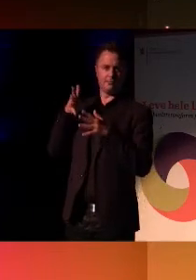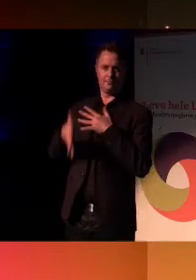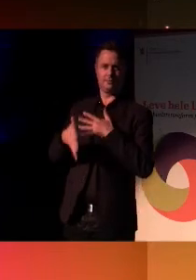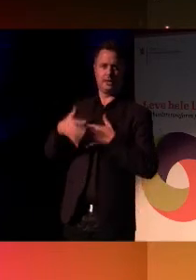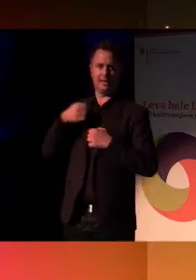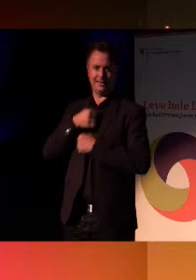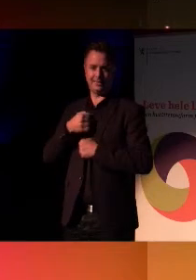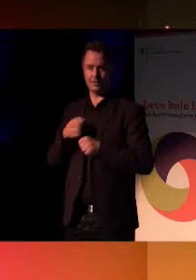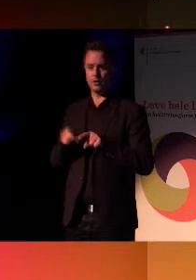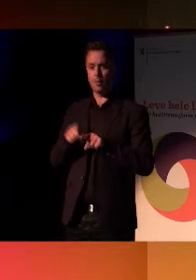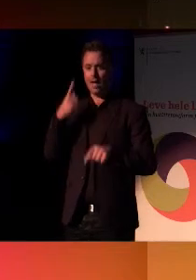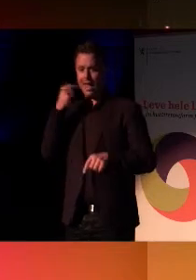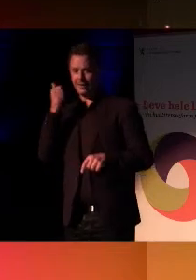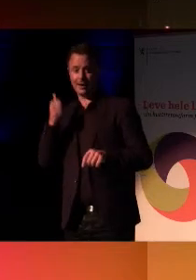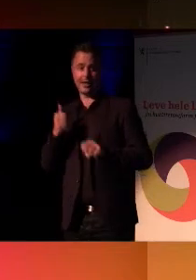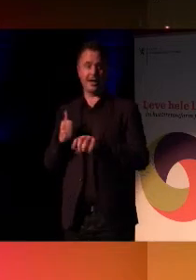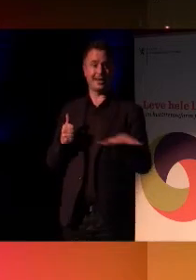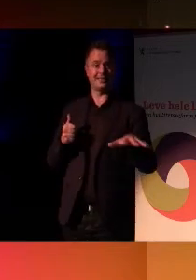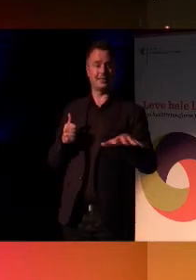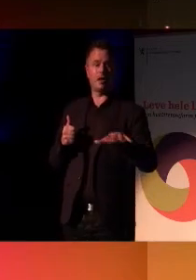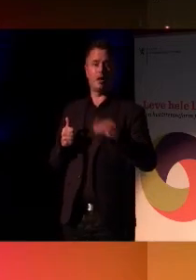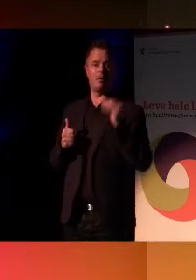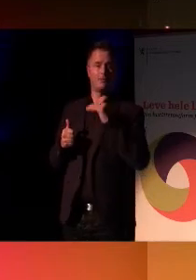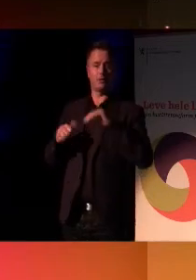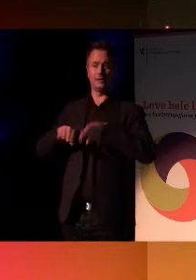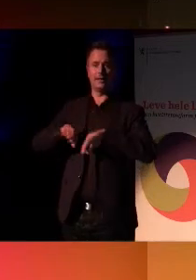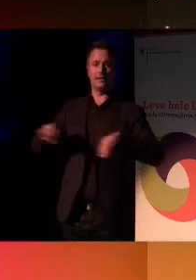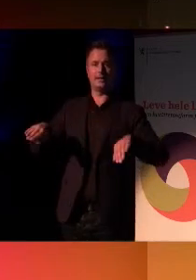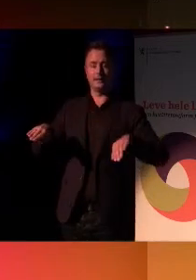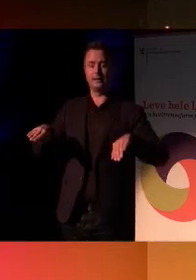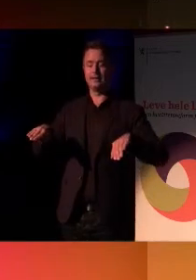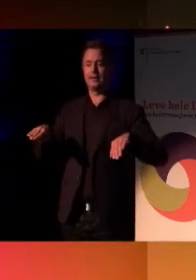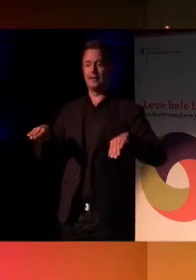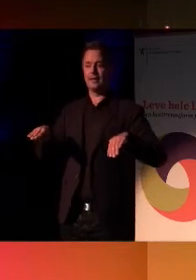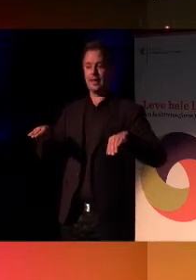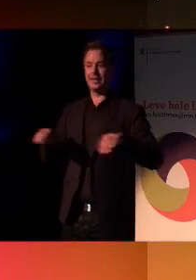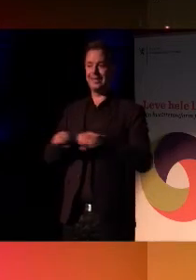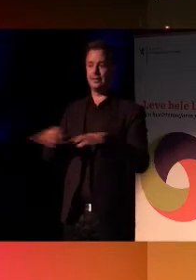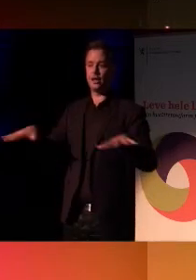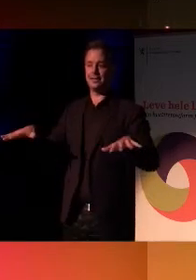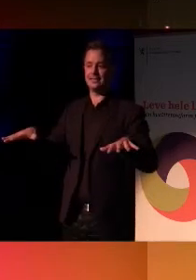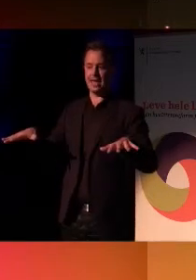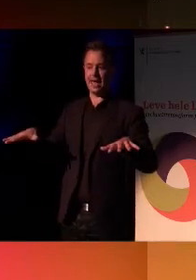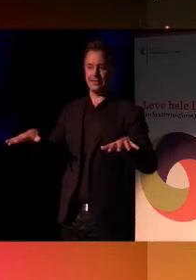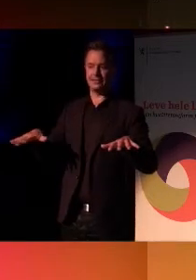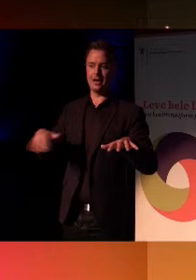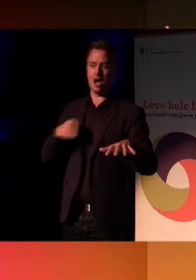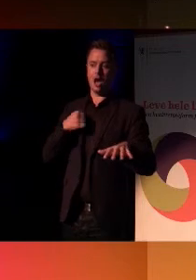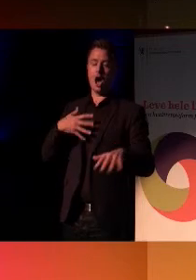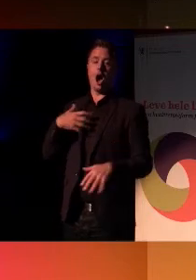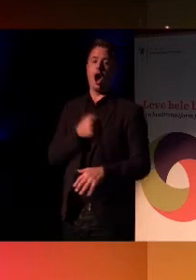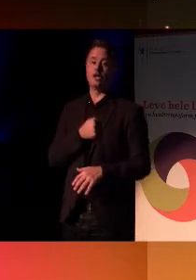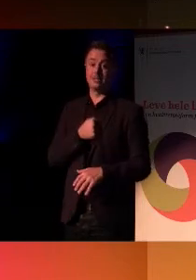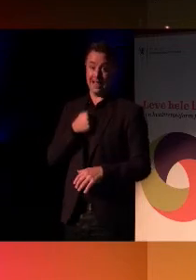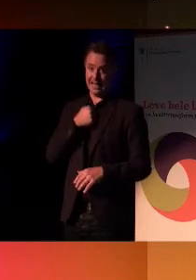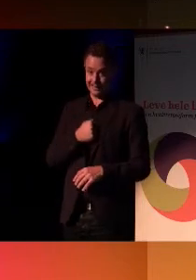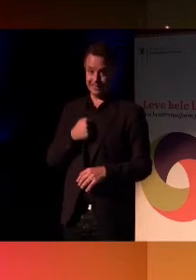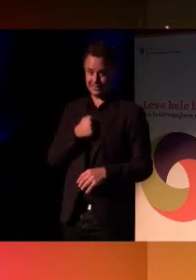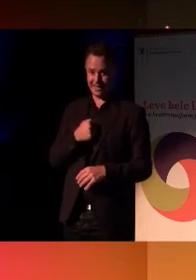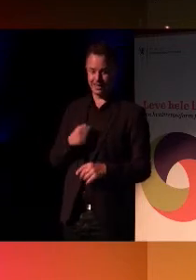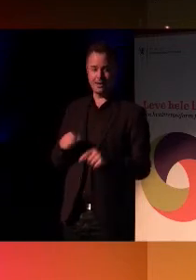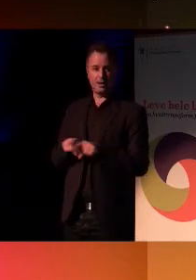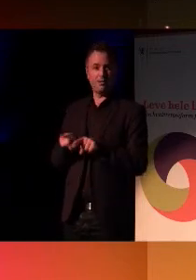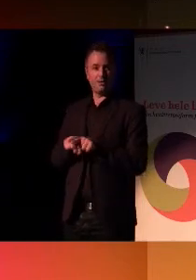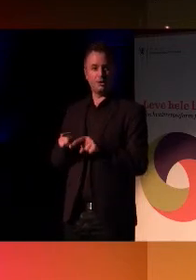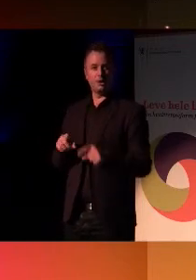befolkningen. Og det er det som kalles generalisert angstlidelse. Det som er spesielt med generalisert angstlidelse er blant annet at det ser ut at